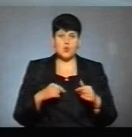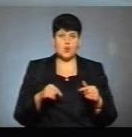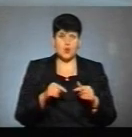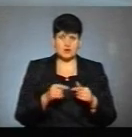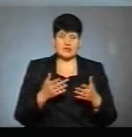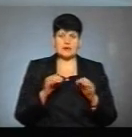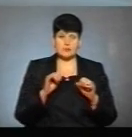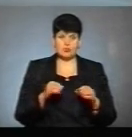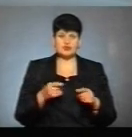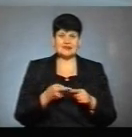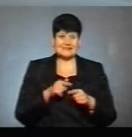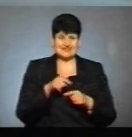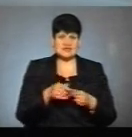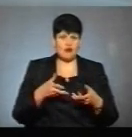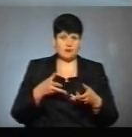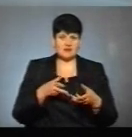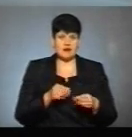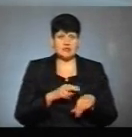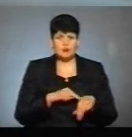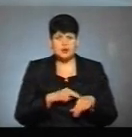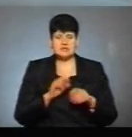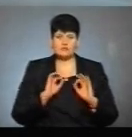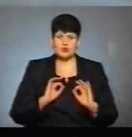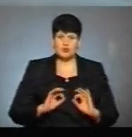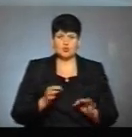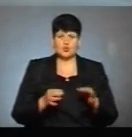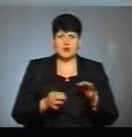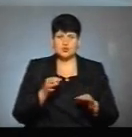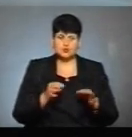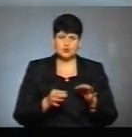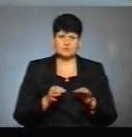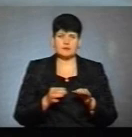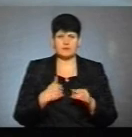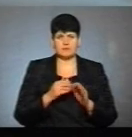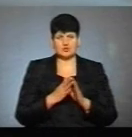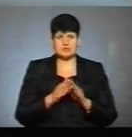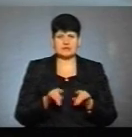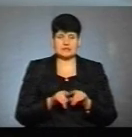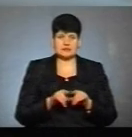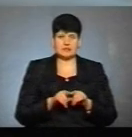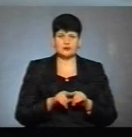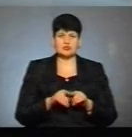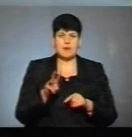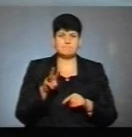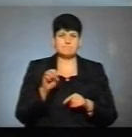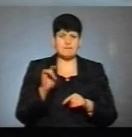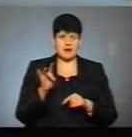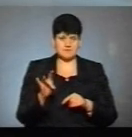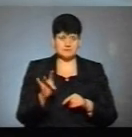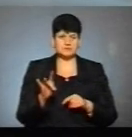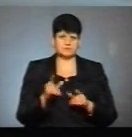які можуть на це впливати. Це поліція, прокуратура, суд. Ми просили також мера залучитися, якщо в